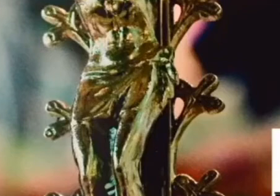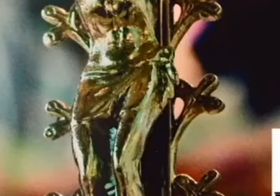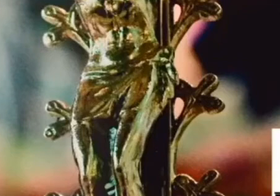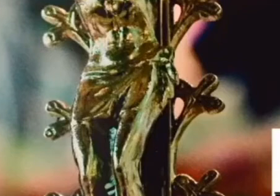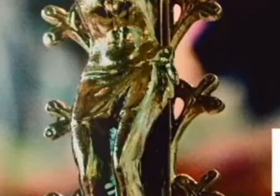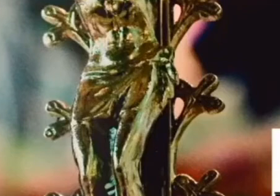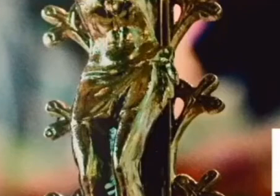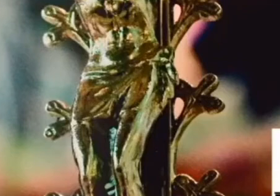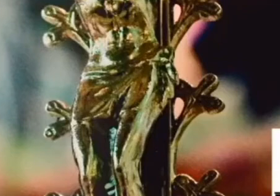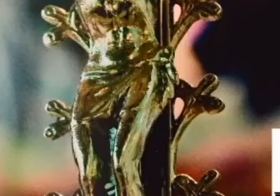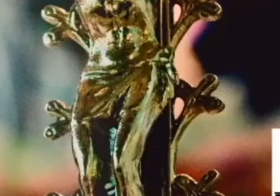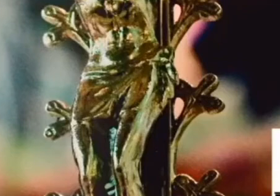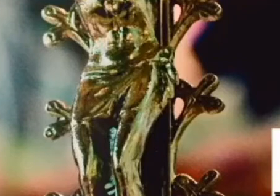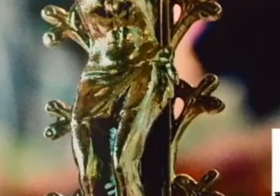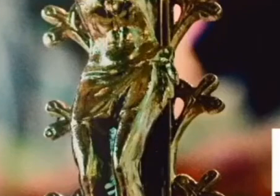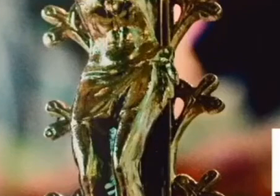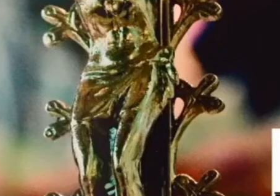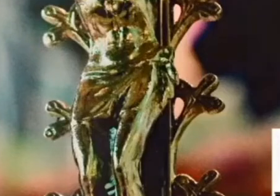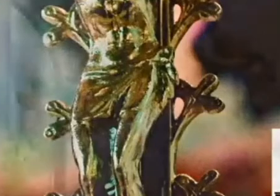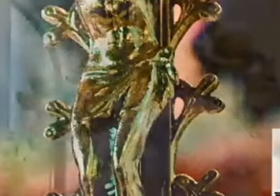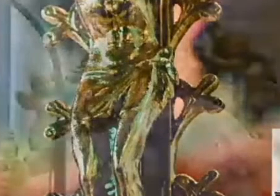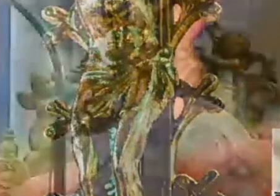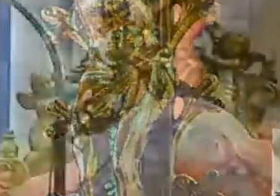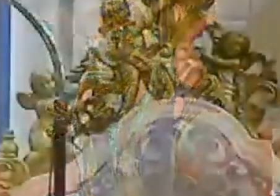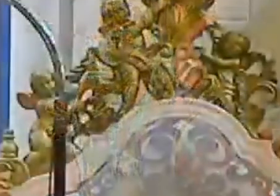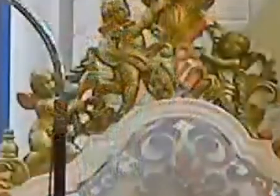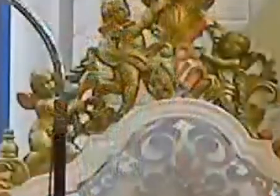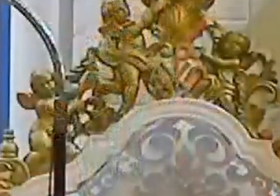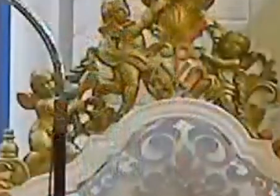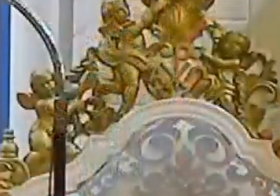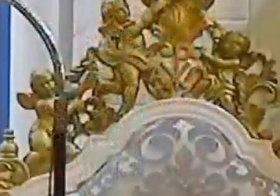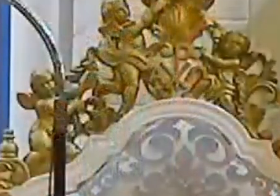Magsitayo po ang lahat. Manalangin tayo.